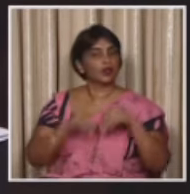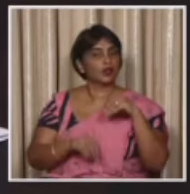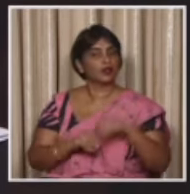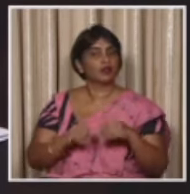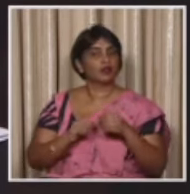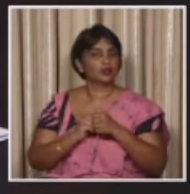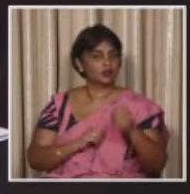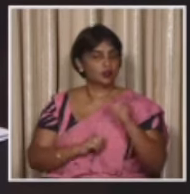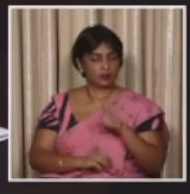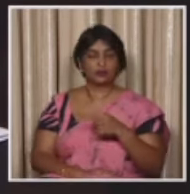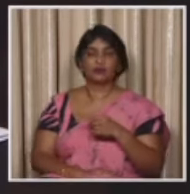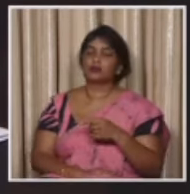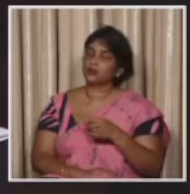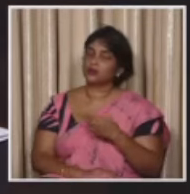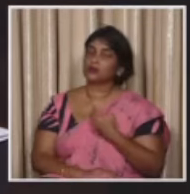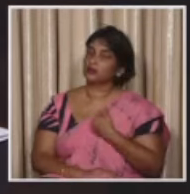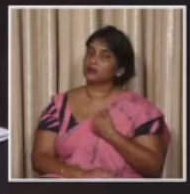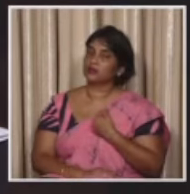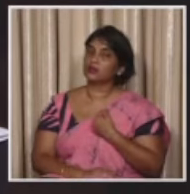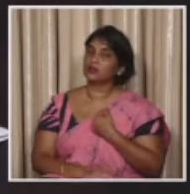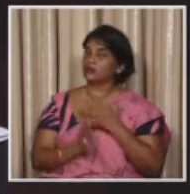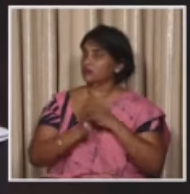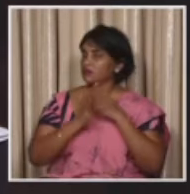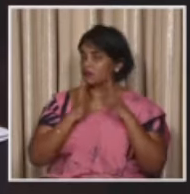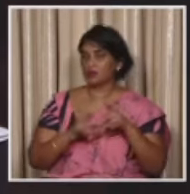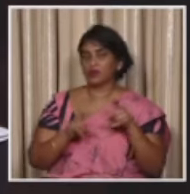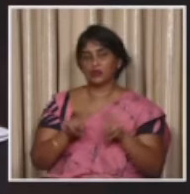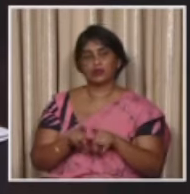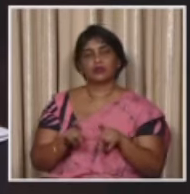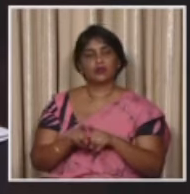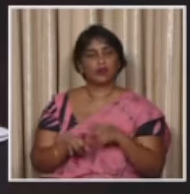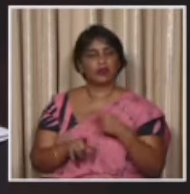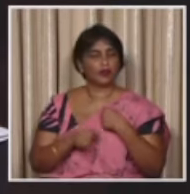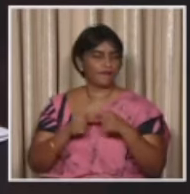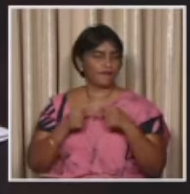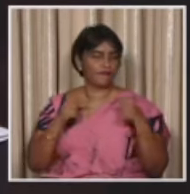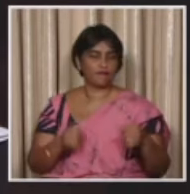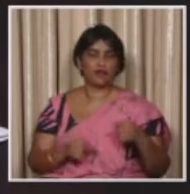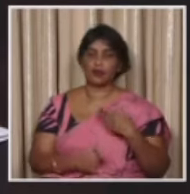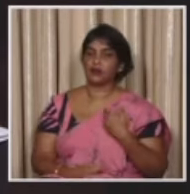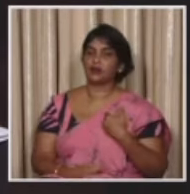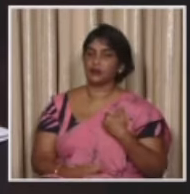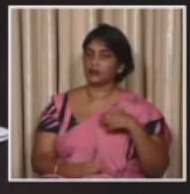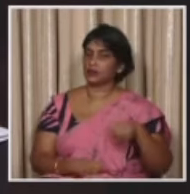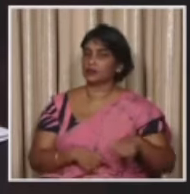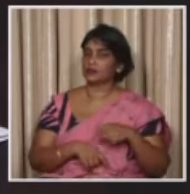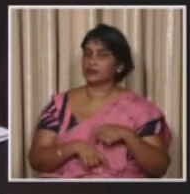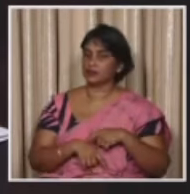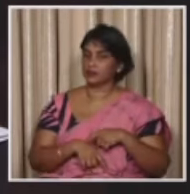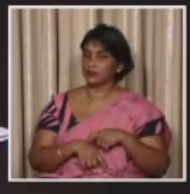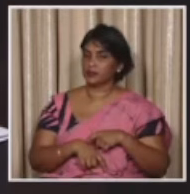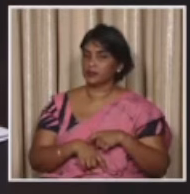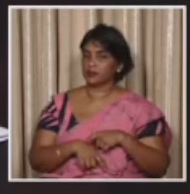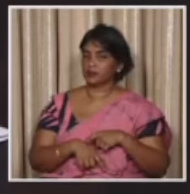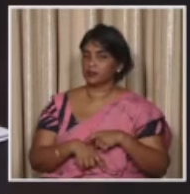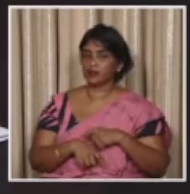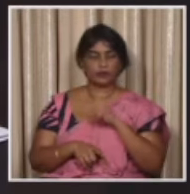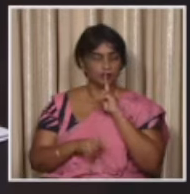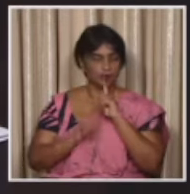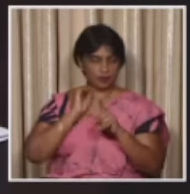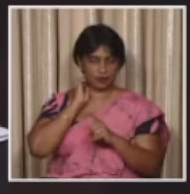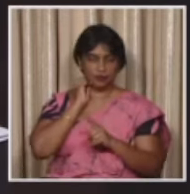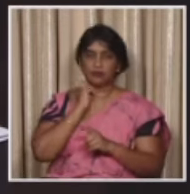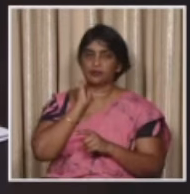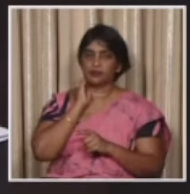දේශපාලනීකරණයට ලක් කිරීම ගැන අපි බරපතල ලෙස අපේ විරෝධතාවය මේ අවස්ථාවේදී ඉදිරිපත්